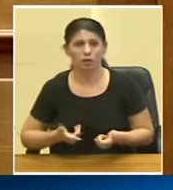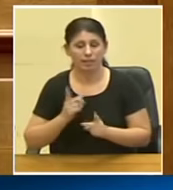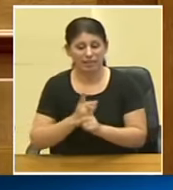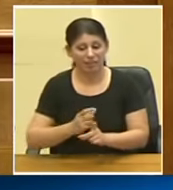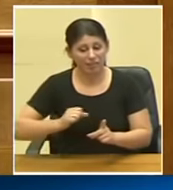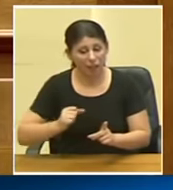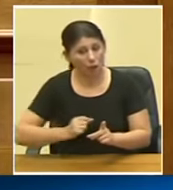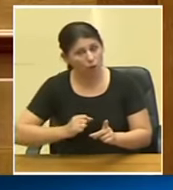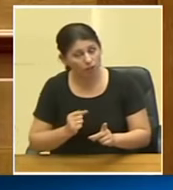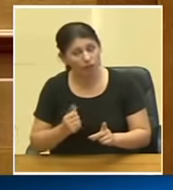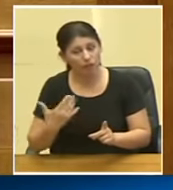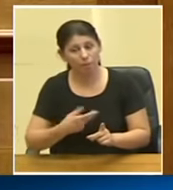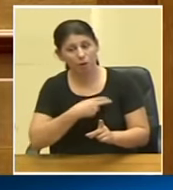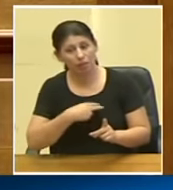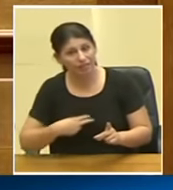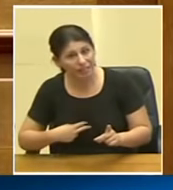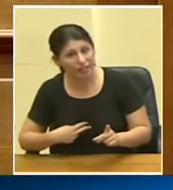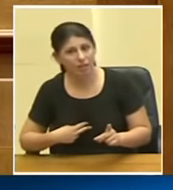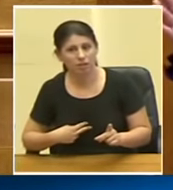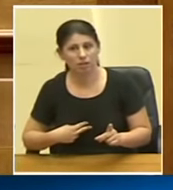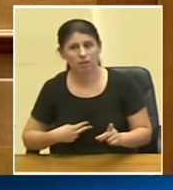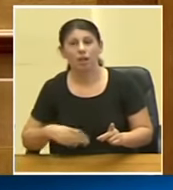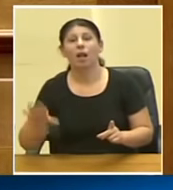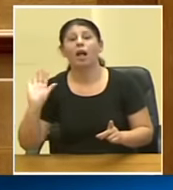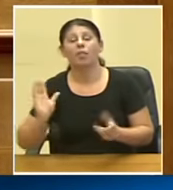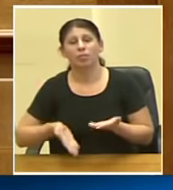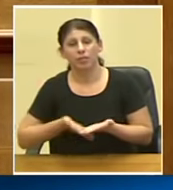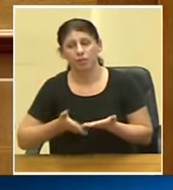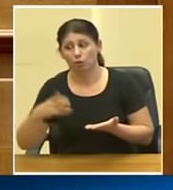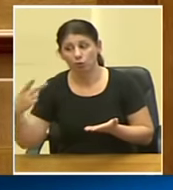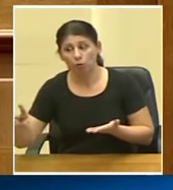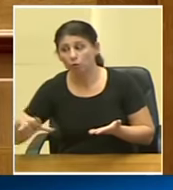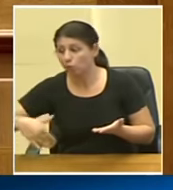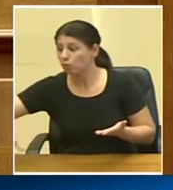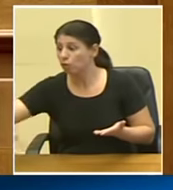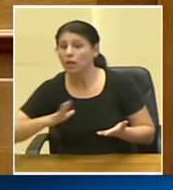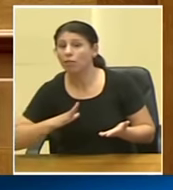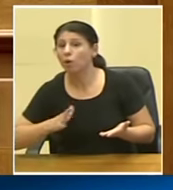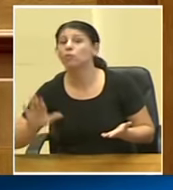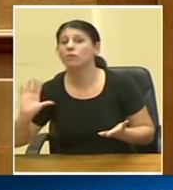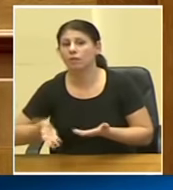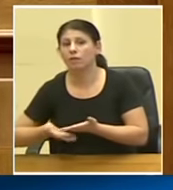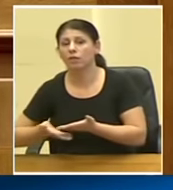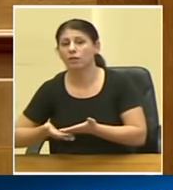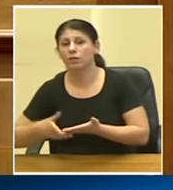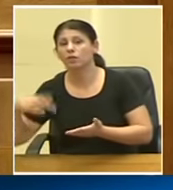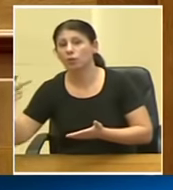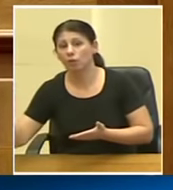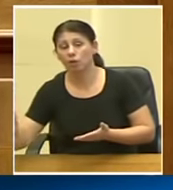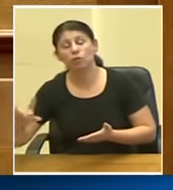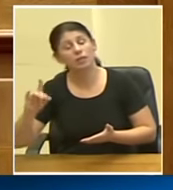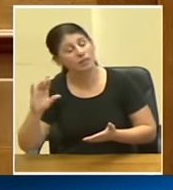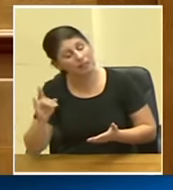να υπάρχουν καθηγητές, δεν θα βοηθήσει το δικό σας κόσμο. Είτε το δικό σας, είτε το